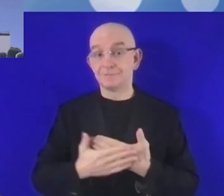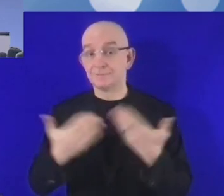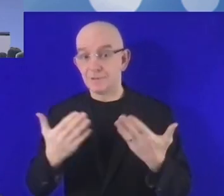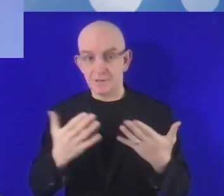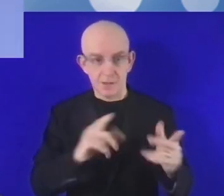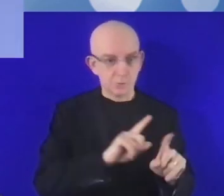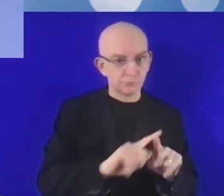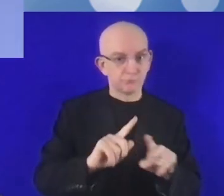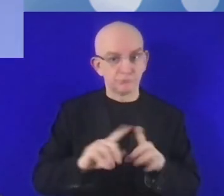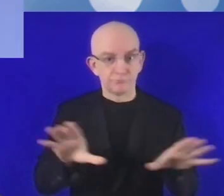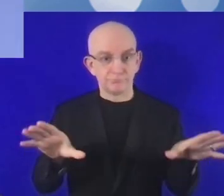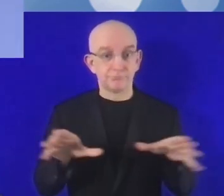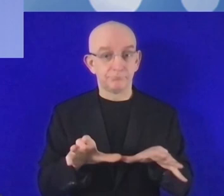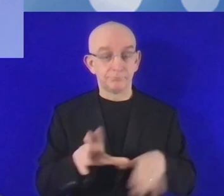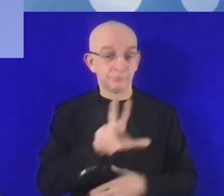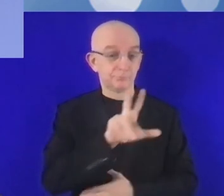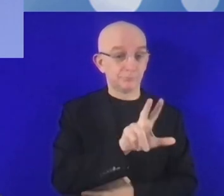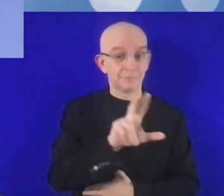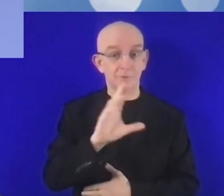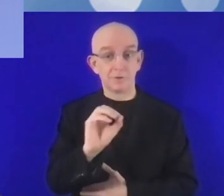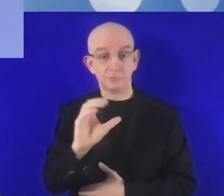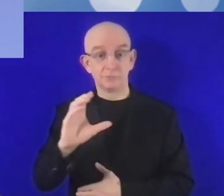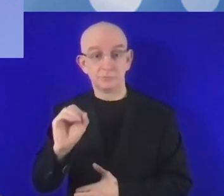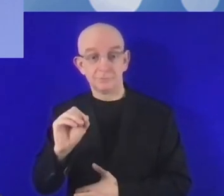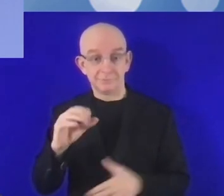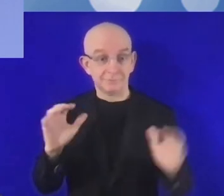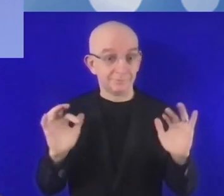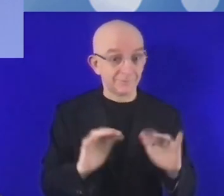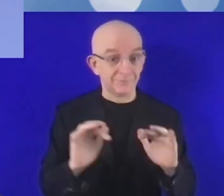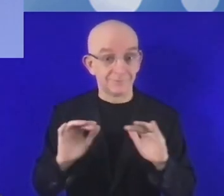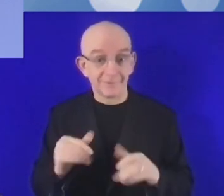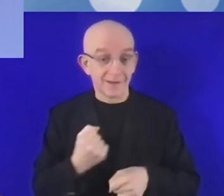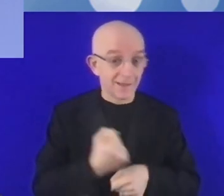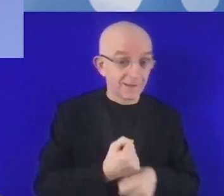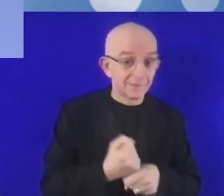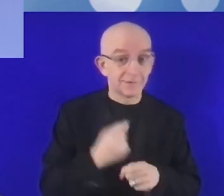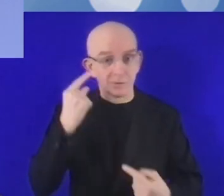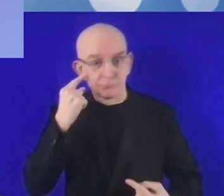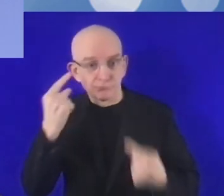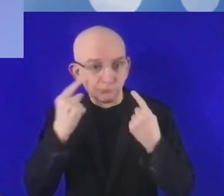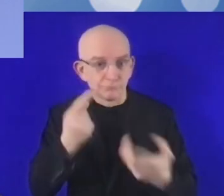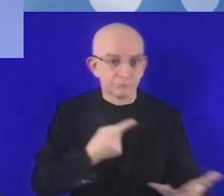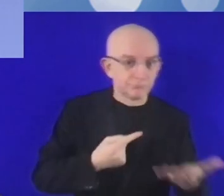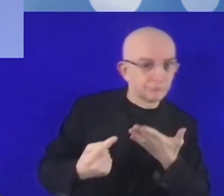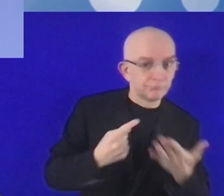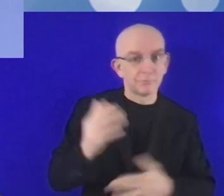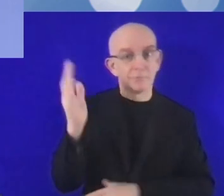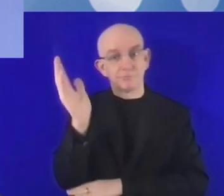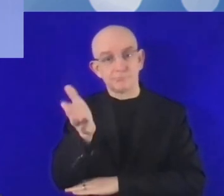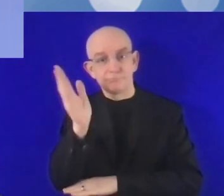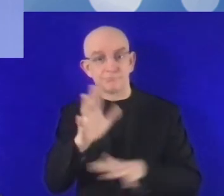意见。现在这个会议是5天的工作，5天的交流讨论